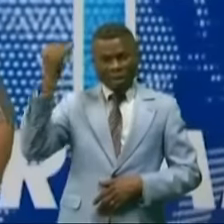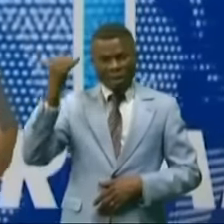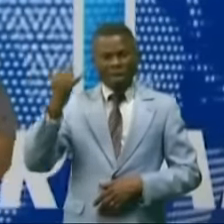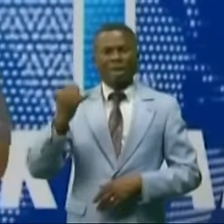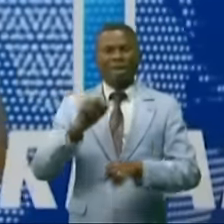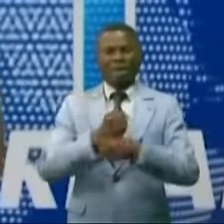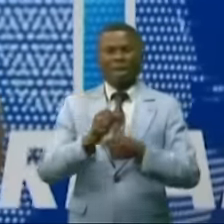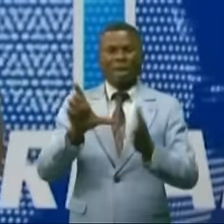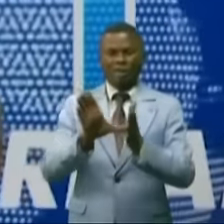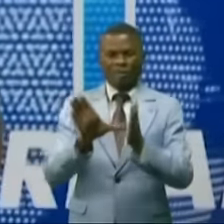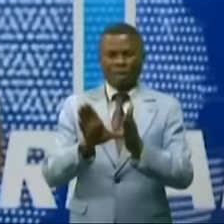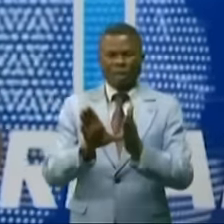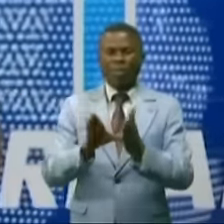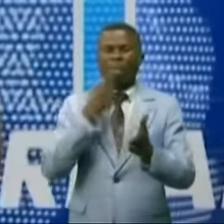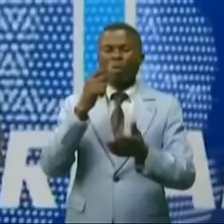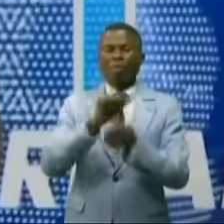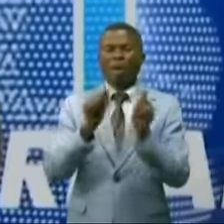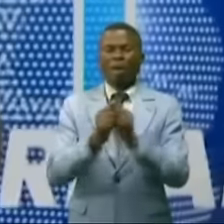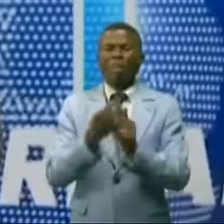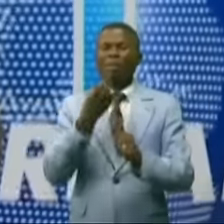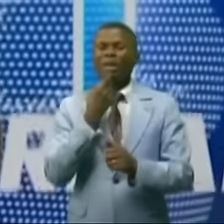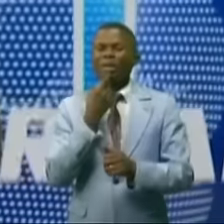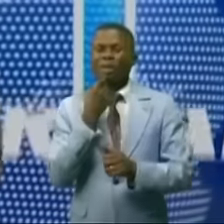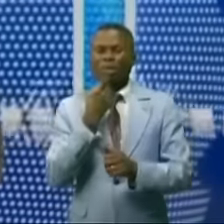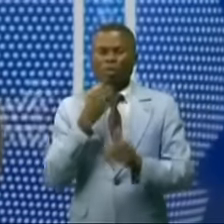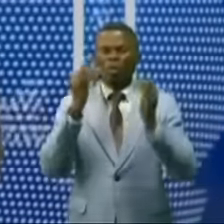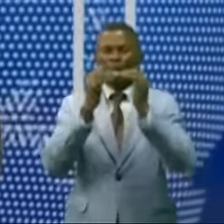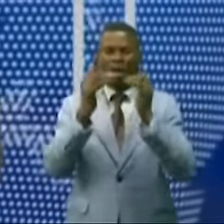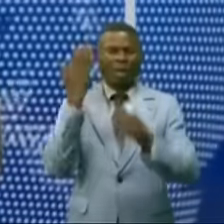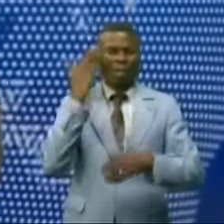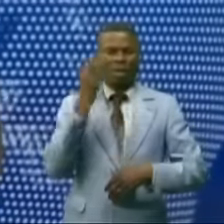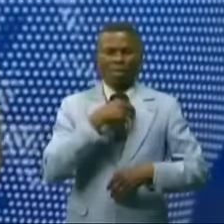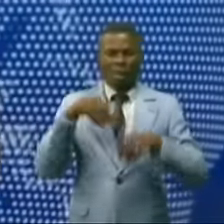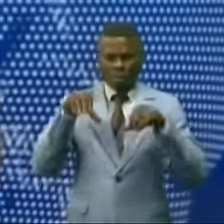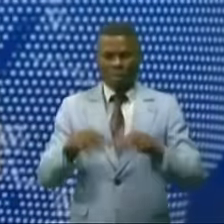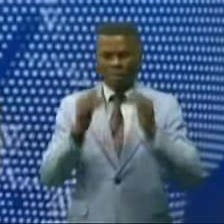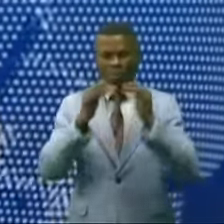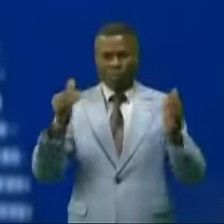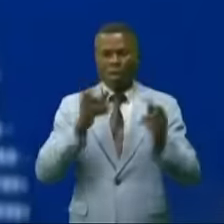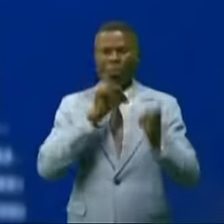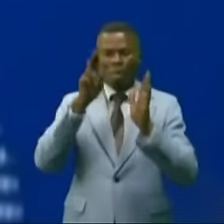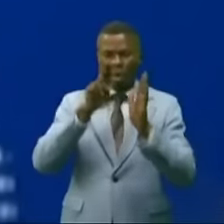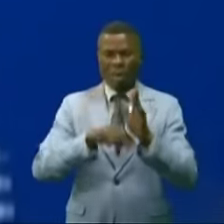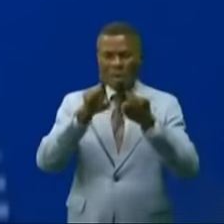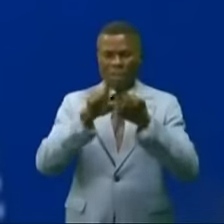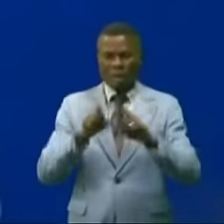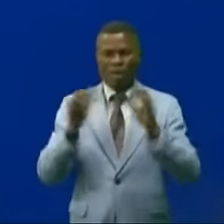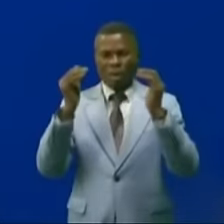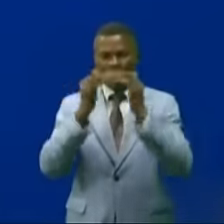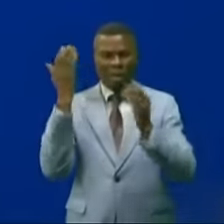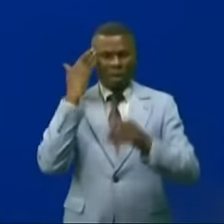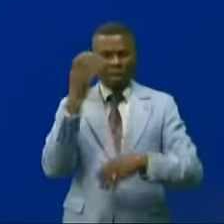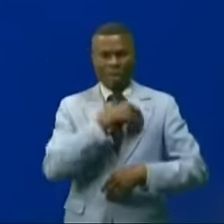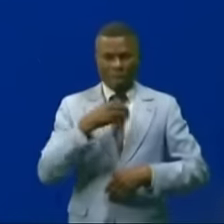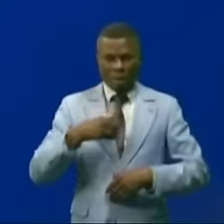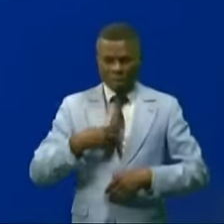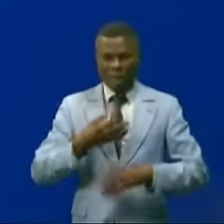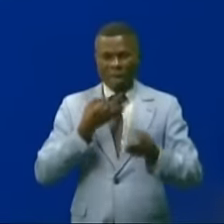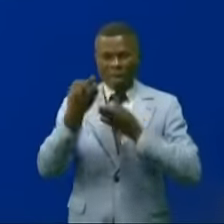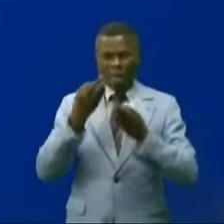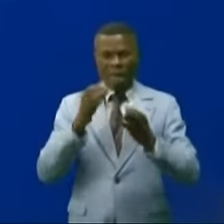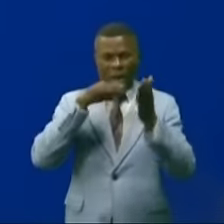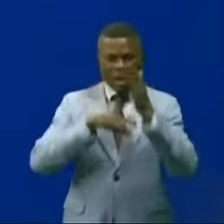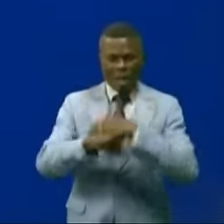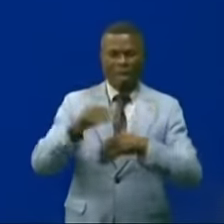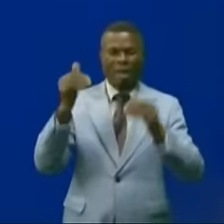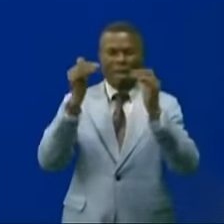film documentaire « L'histoire de la parité en RDC, paix, parlement et parité ». Elles ont fait inscrire